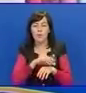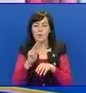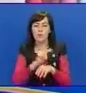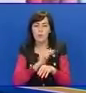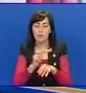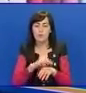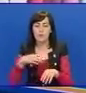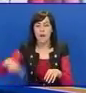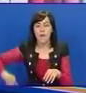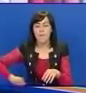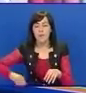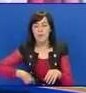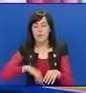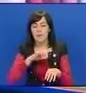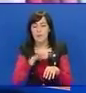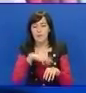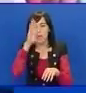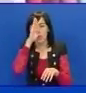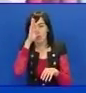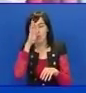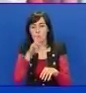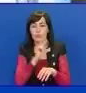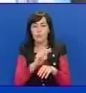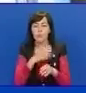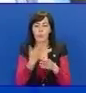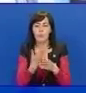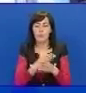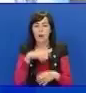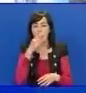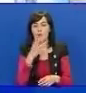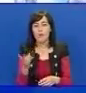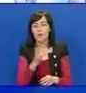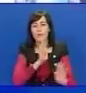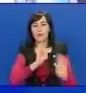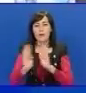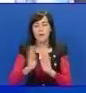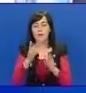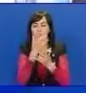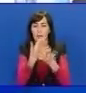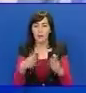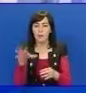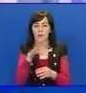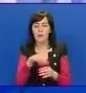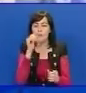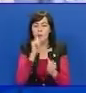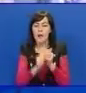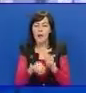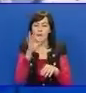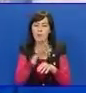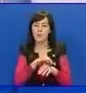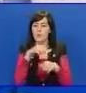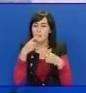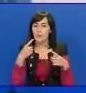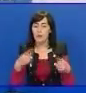жабдығы белсіздікке ұшыраған ерлер үшін таптырмас құрал. Айта кетейік, көрмеге қойылған тауарлардың бәрі әр ауруды жеке дара